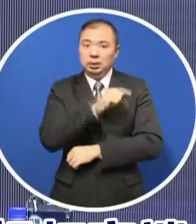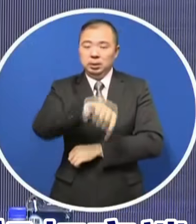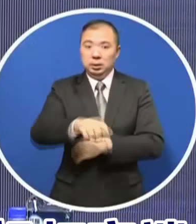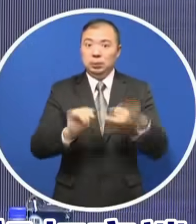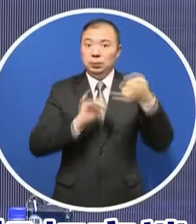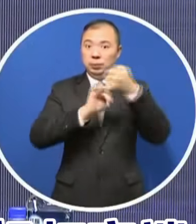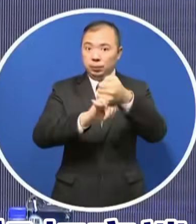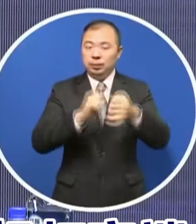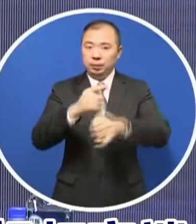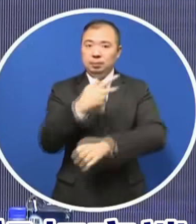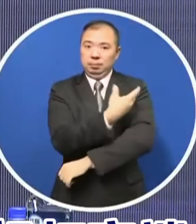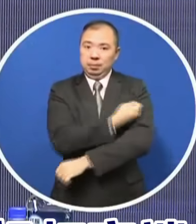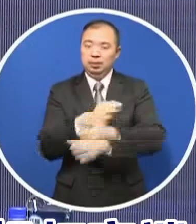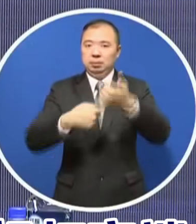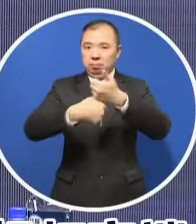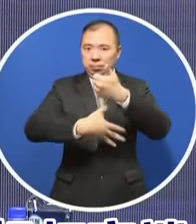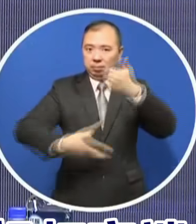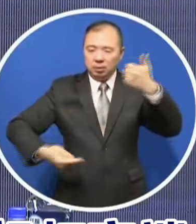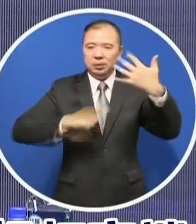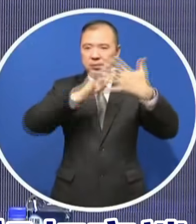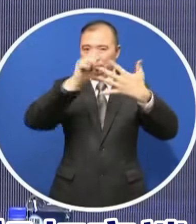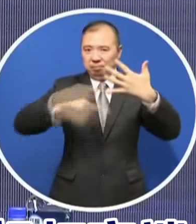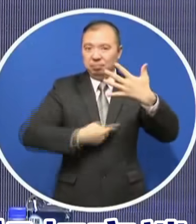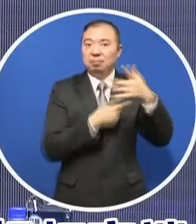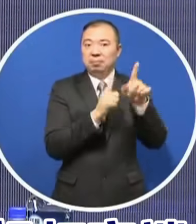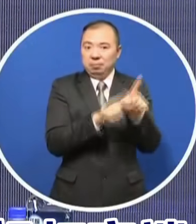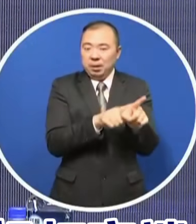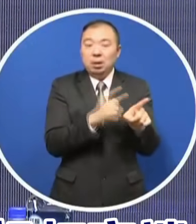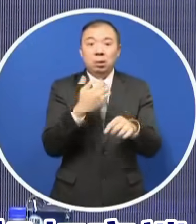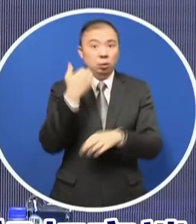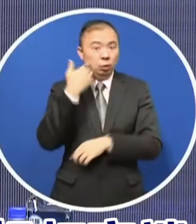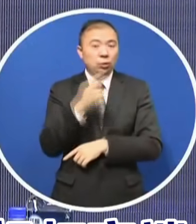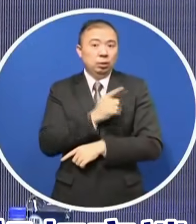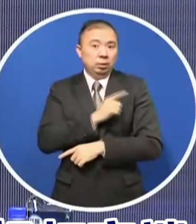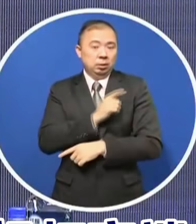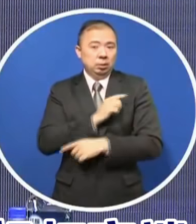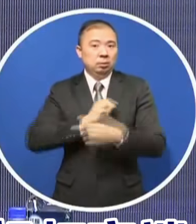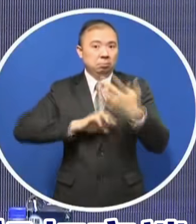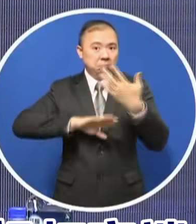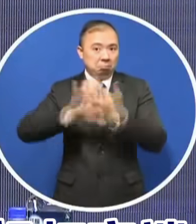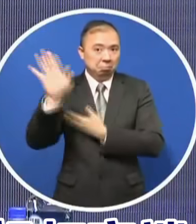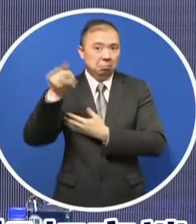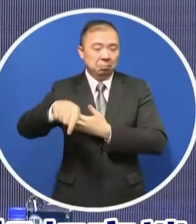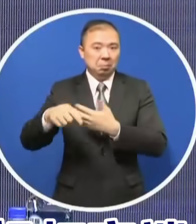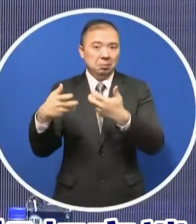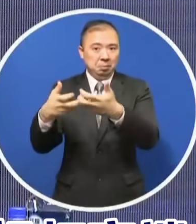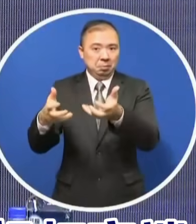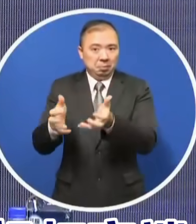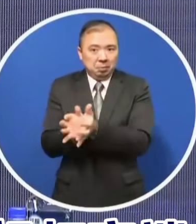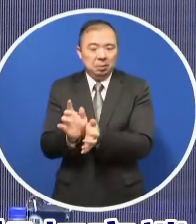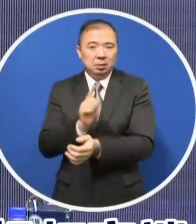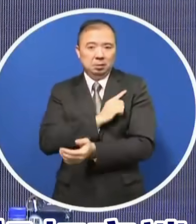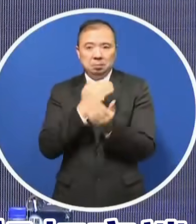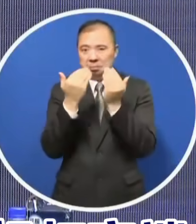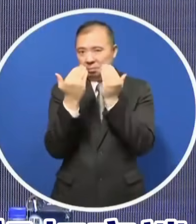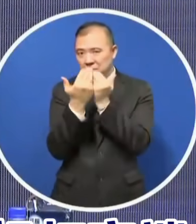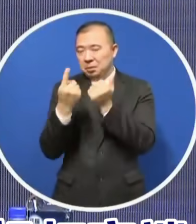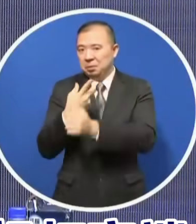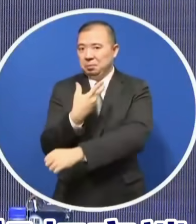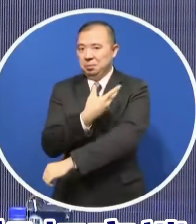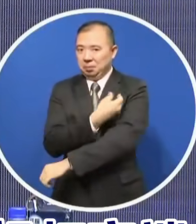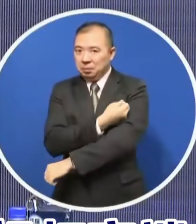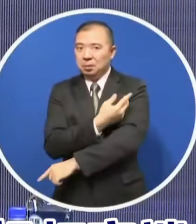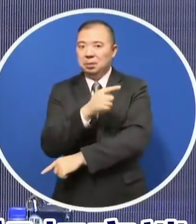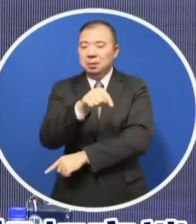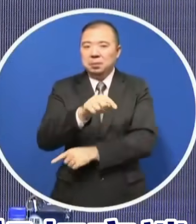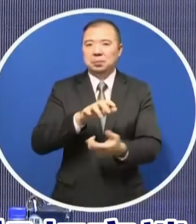序施打疫苗，因为如果另外开施打、另类施打，或者不照这个预约顺序，或者不照这个作